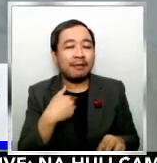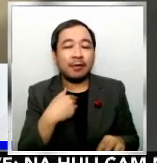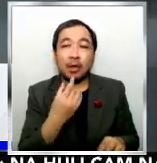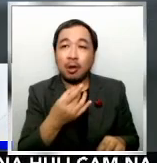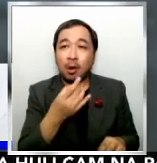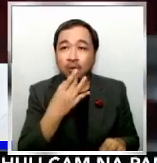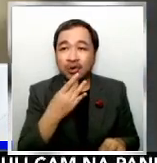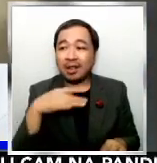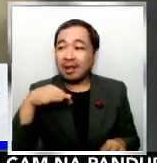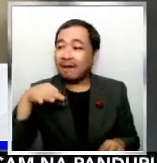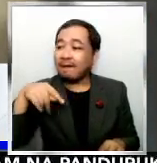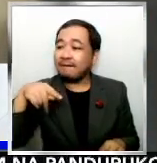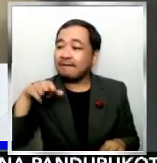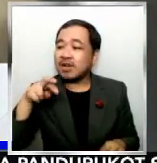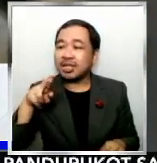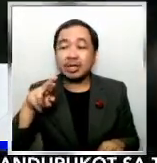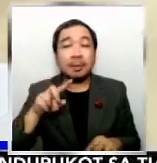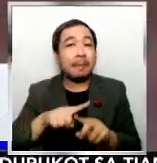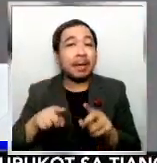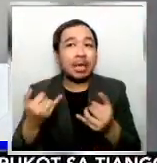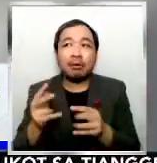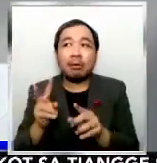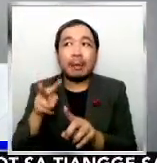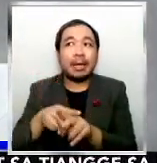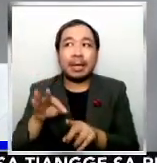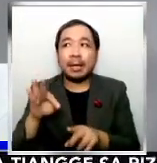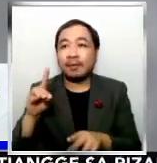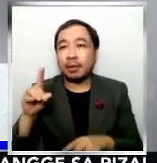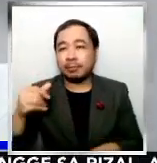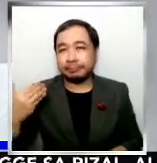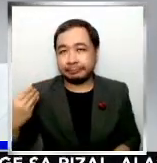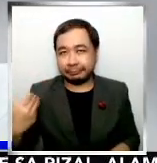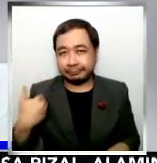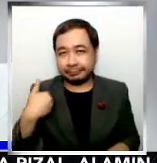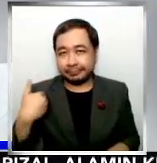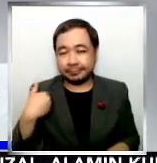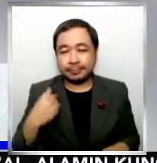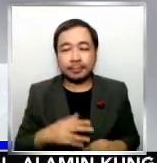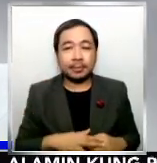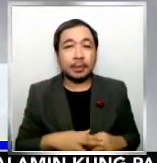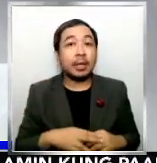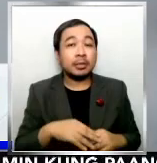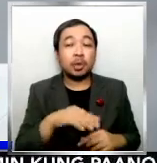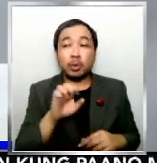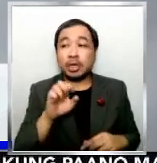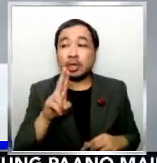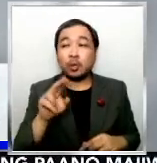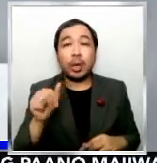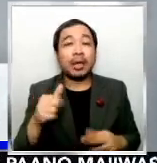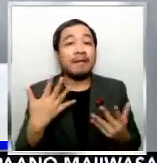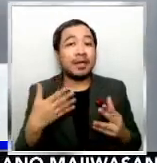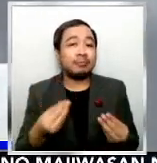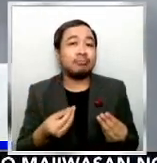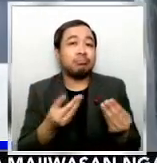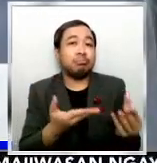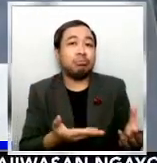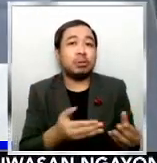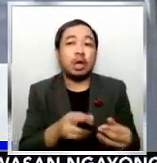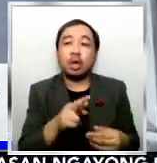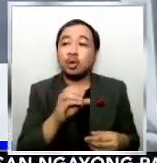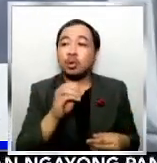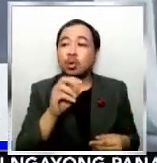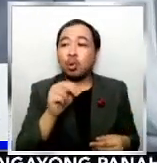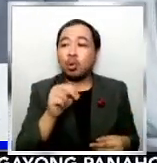wala pa itong anumang application sa FDA. Nauna nang nabigyan ng EUA ang monoclonal antibody drug na Ronapreve. May